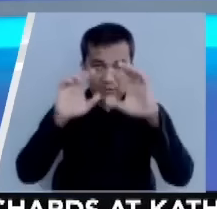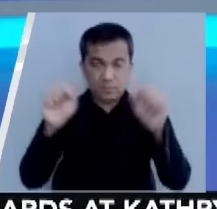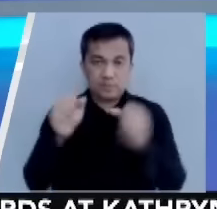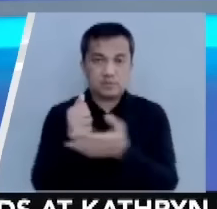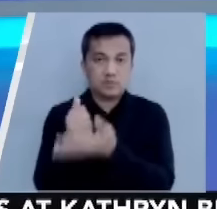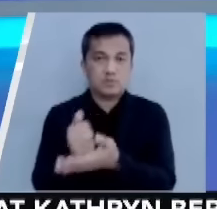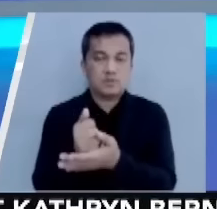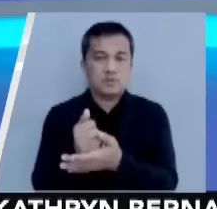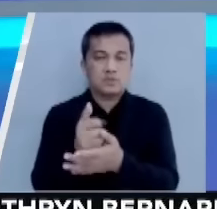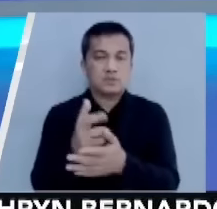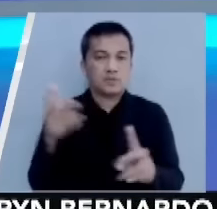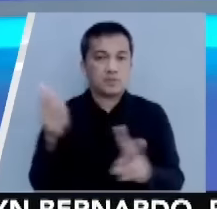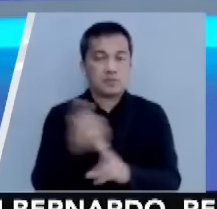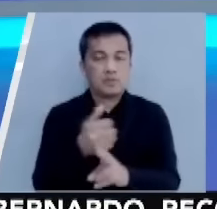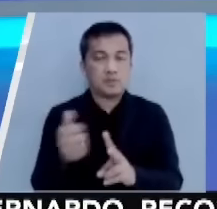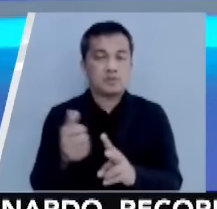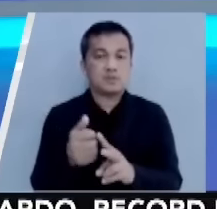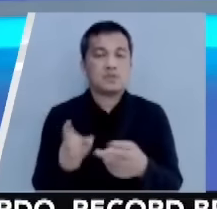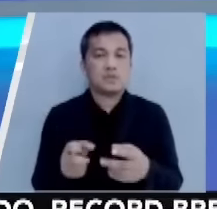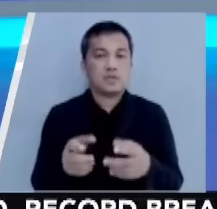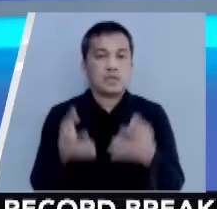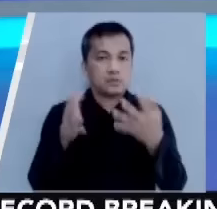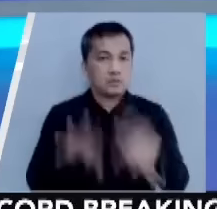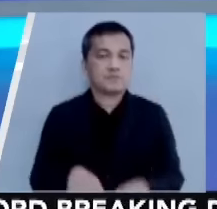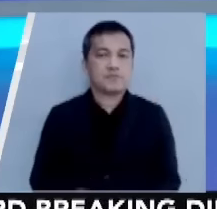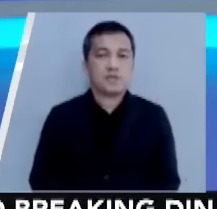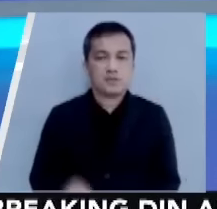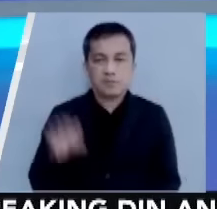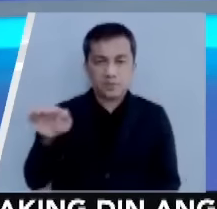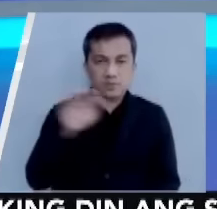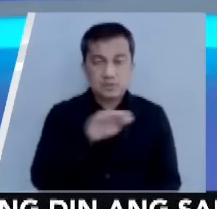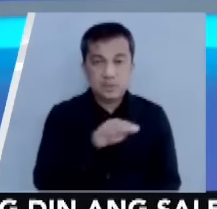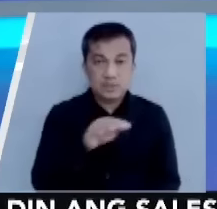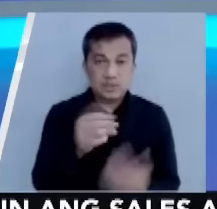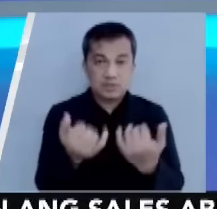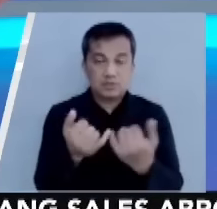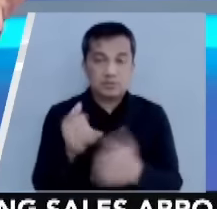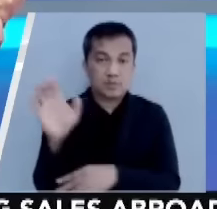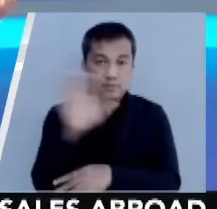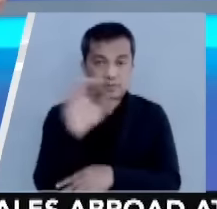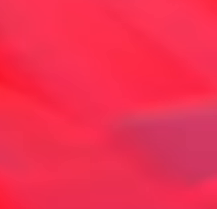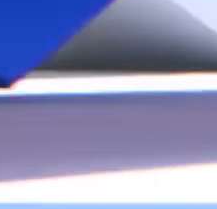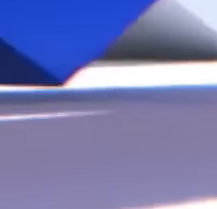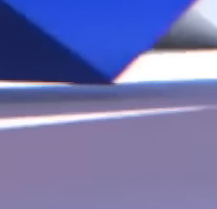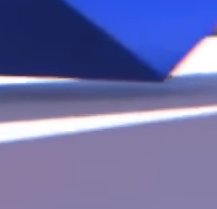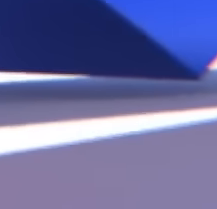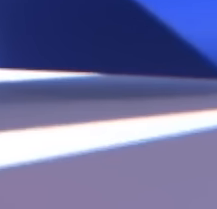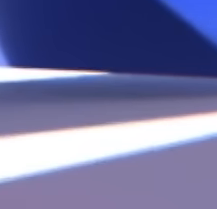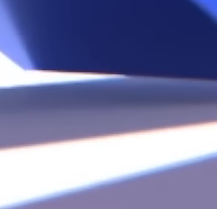nasalanta, kasabay ng panawagan sa lahat ngayong magpapasko. Nakatutok si Ivan Mayrina.